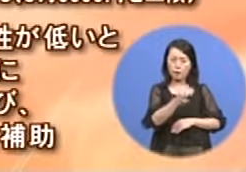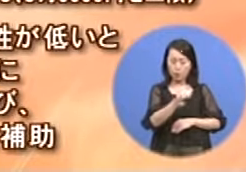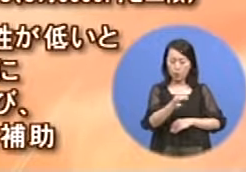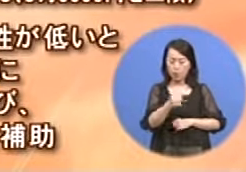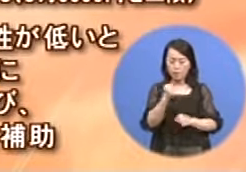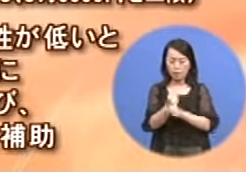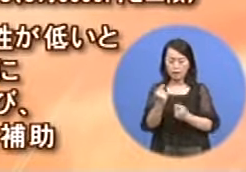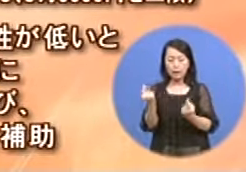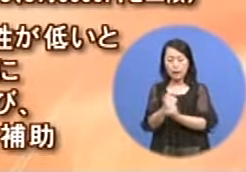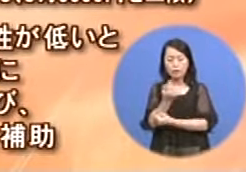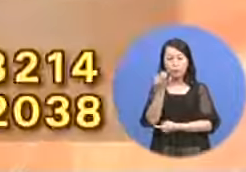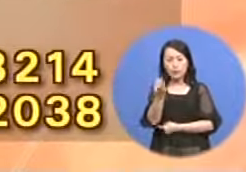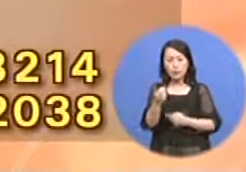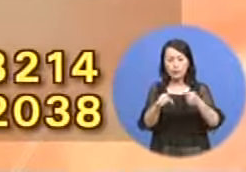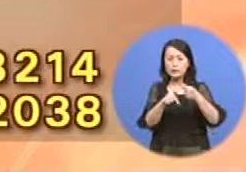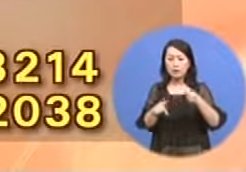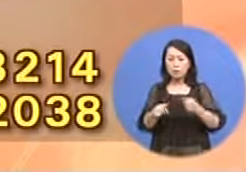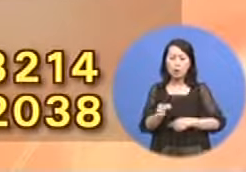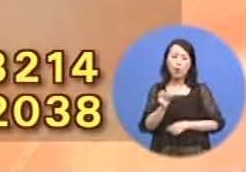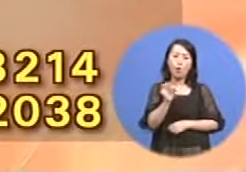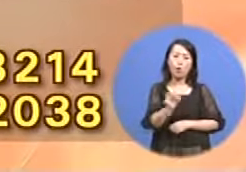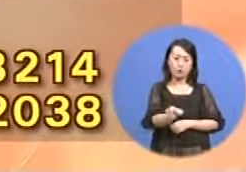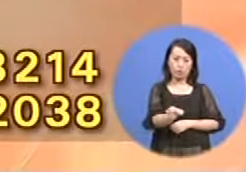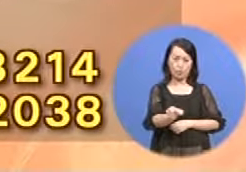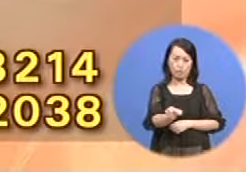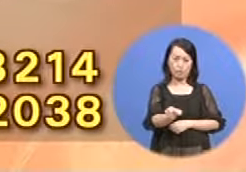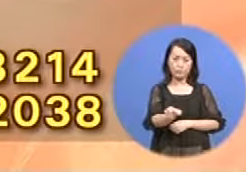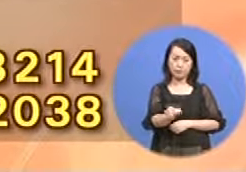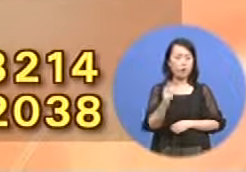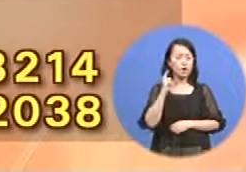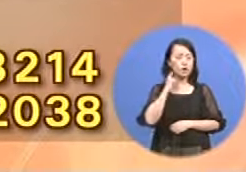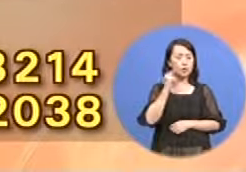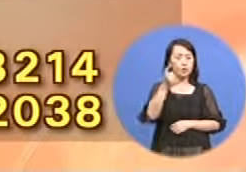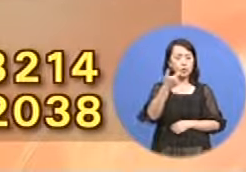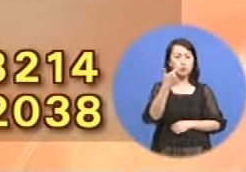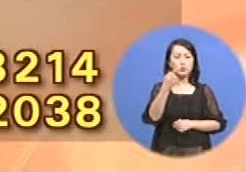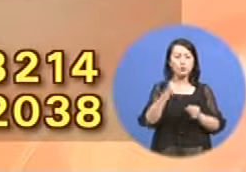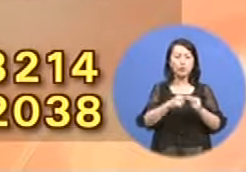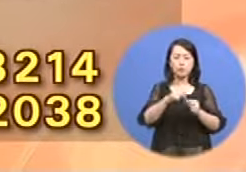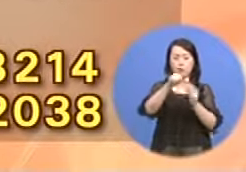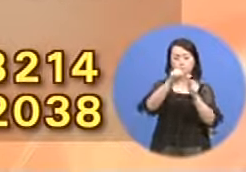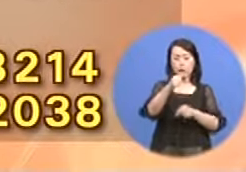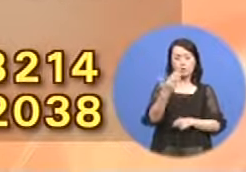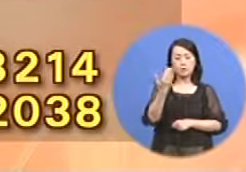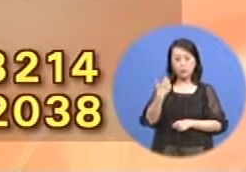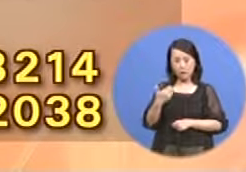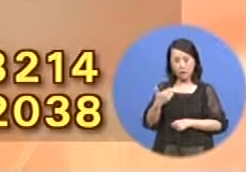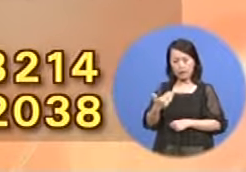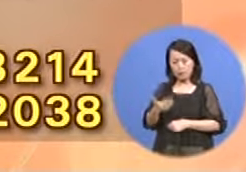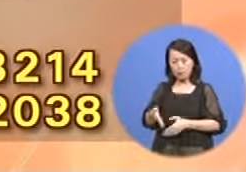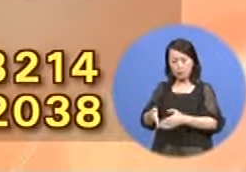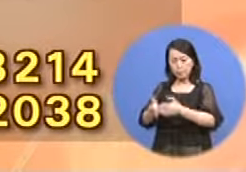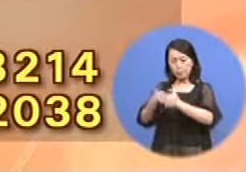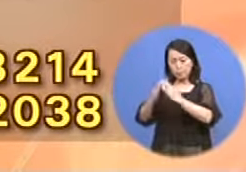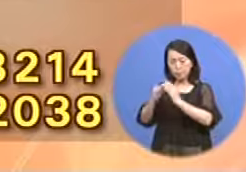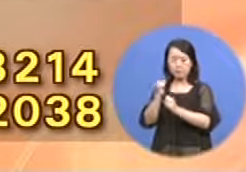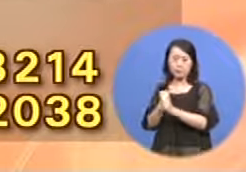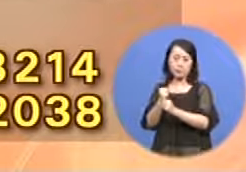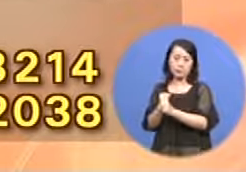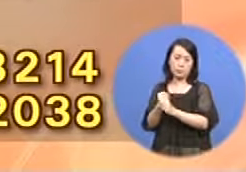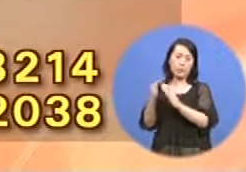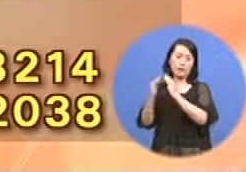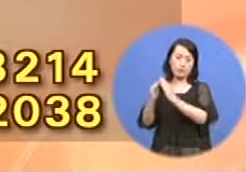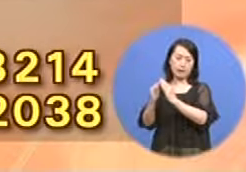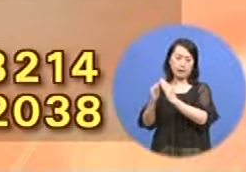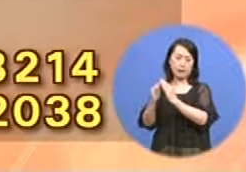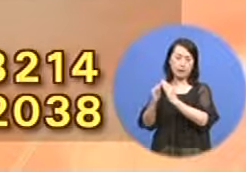部を補助します。補助の対象は昭和56年5月以前に着工された住宅です。お住ま